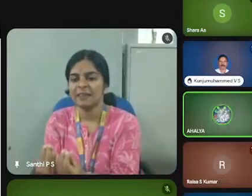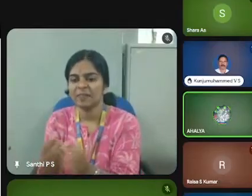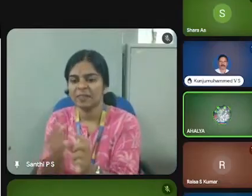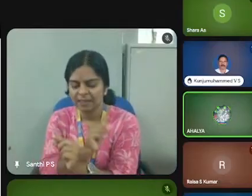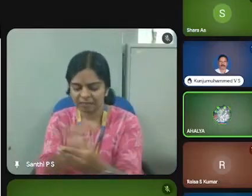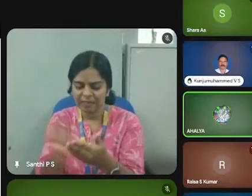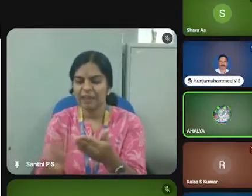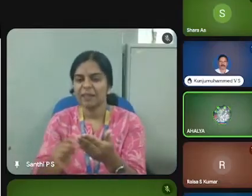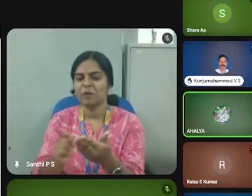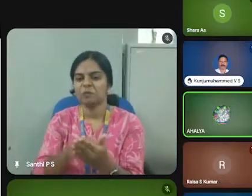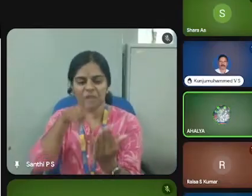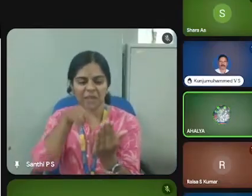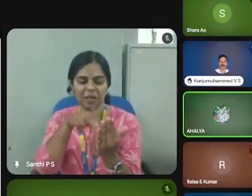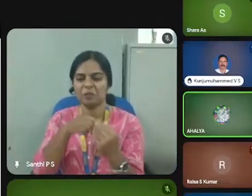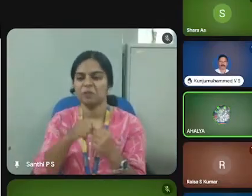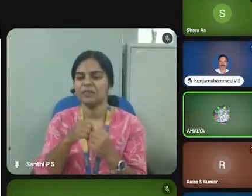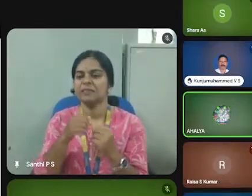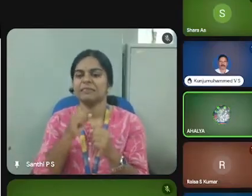അറിയുന്നില്ല.